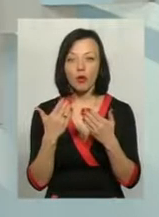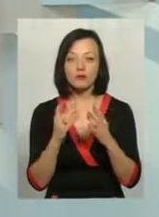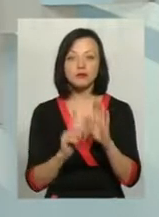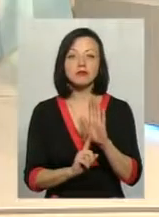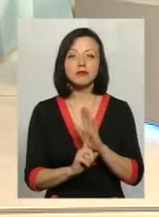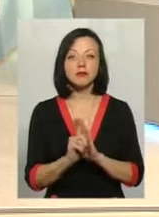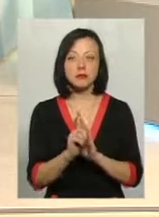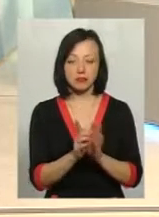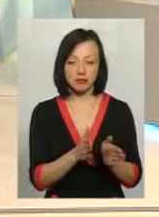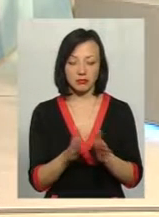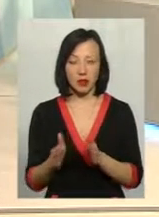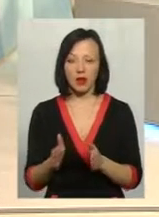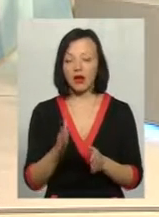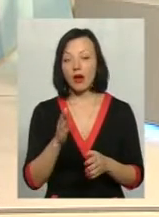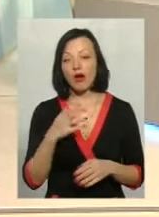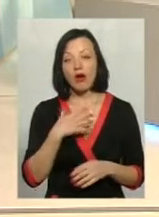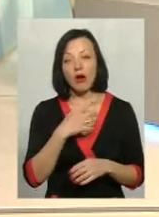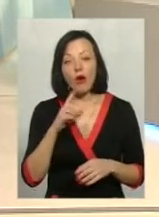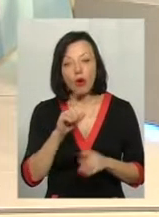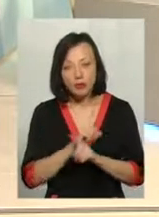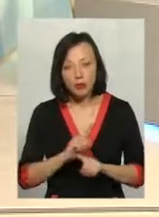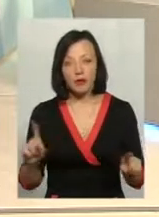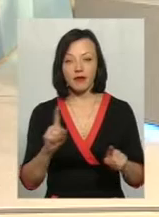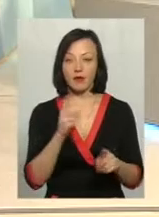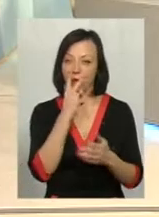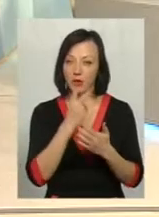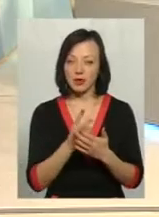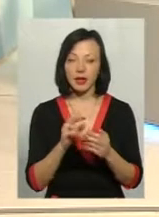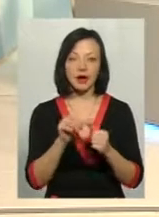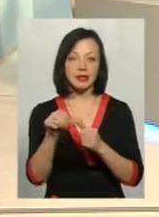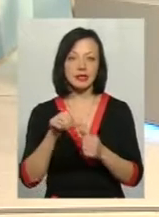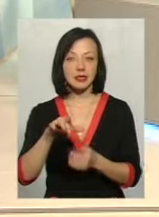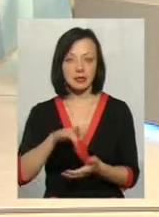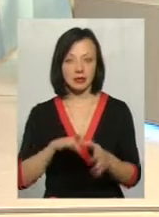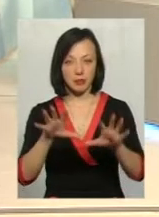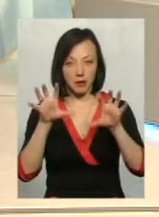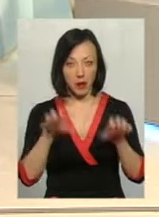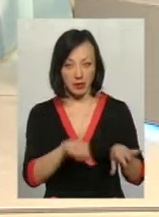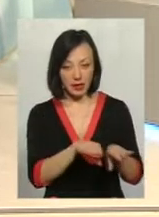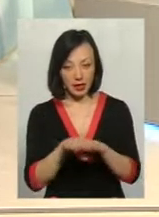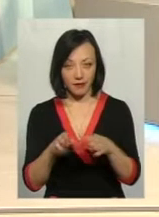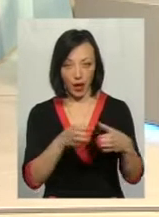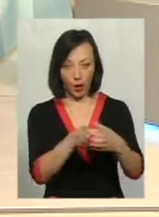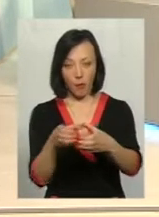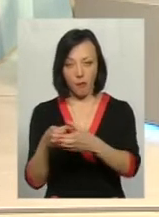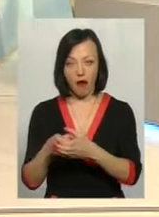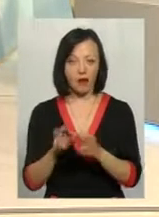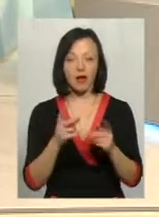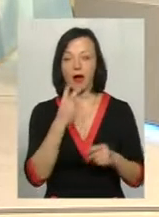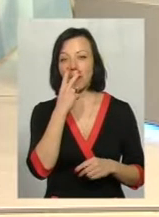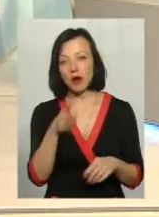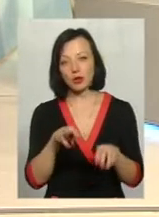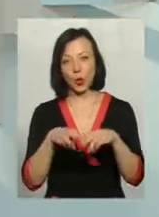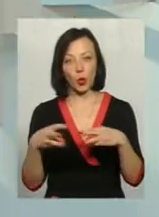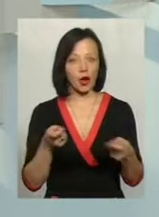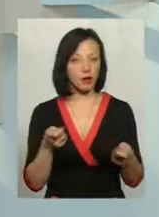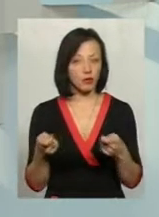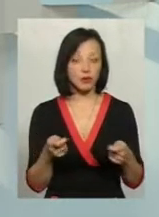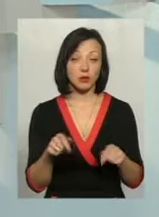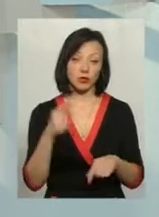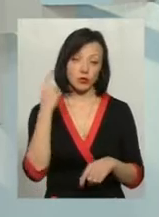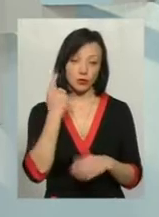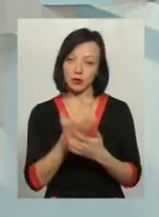Тому особливо показовим є те, як децентралізація сприймається на рівні громад, власне, а не на тому, як її бачать урядовці. І тут ми